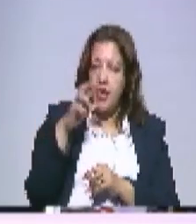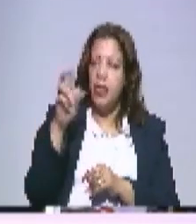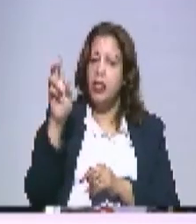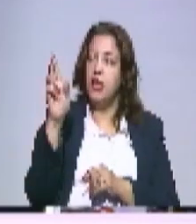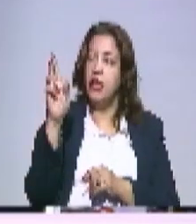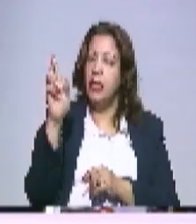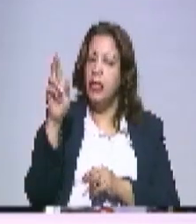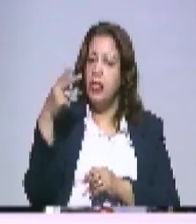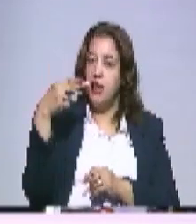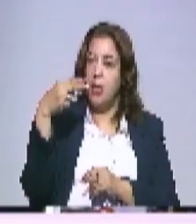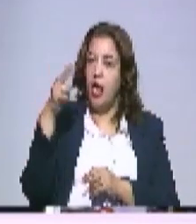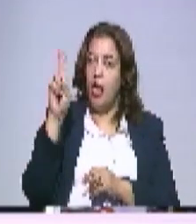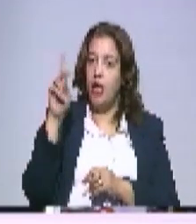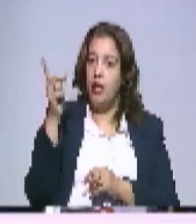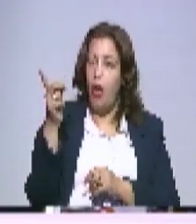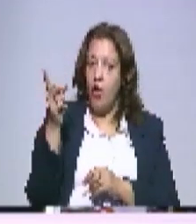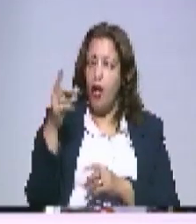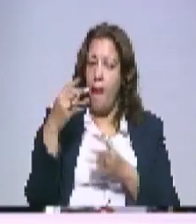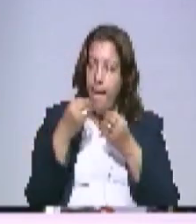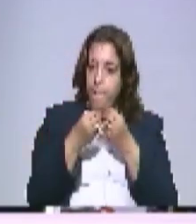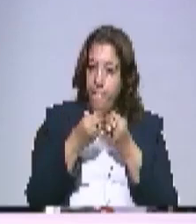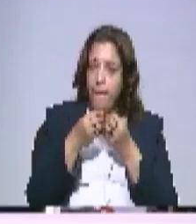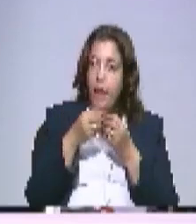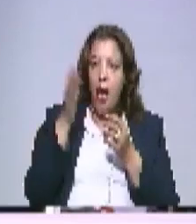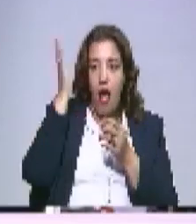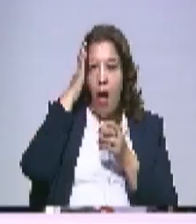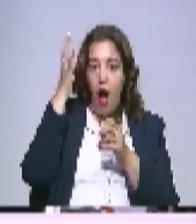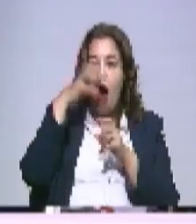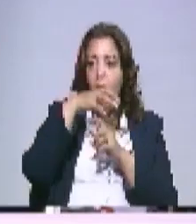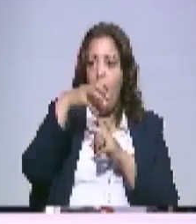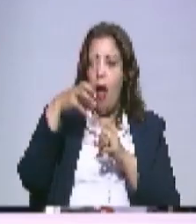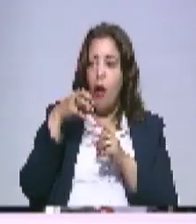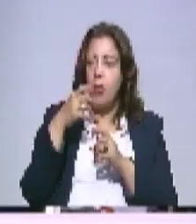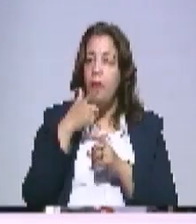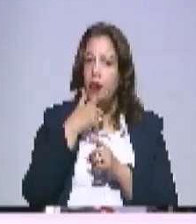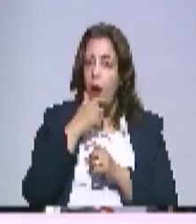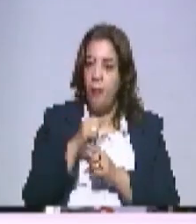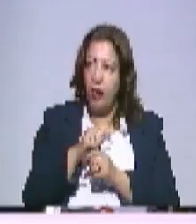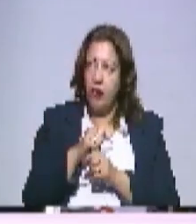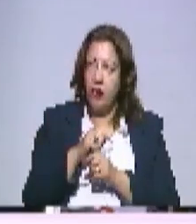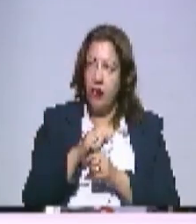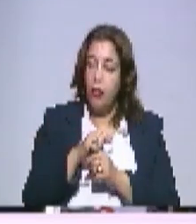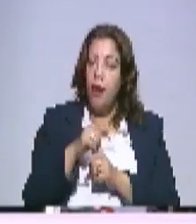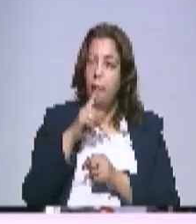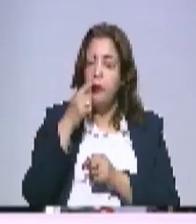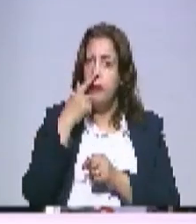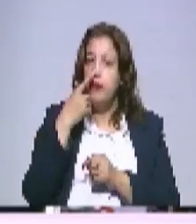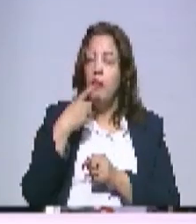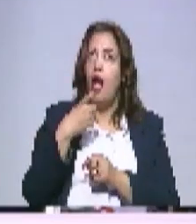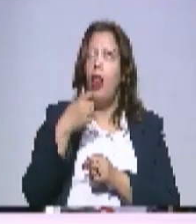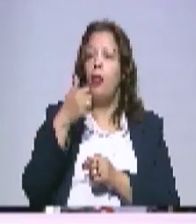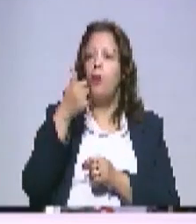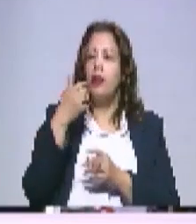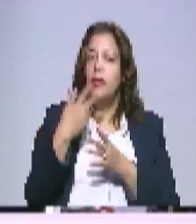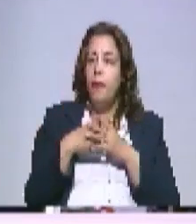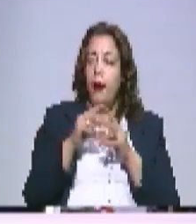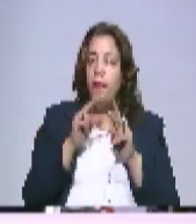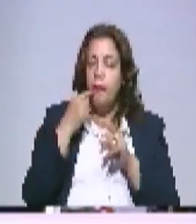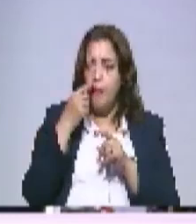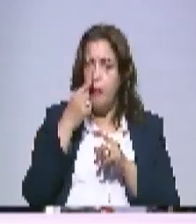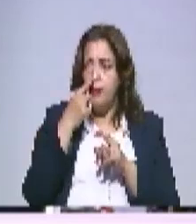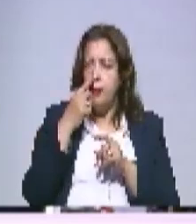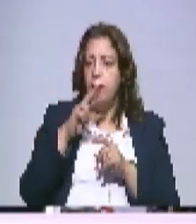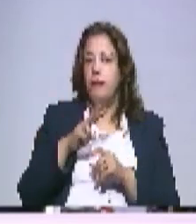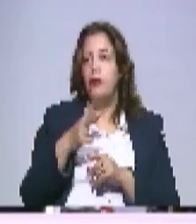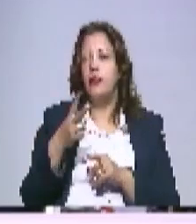زعتر اخضر مع القرنبيط عشان يغير الريحة خالص. يعني دلوقتي انا شامم ريحة زعتر، القرنبيط بيتسلق انا